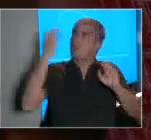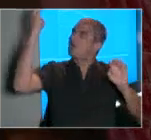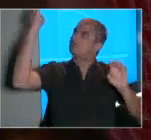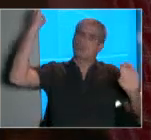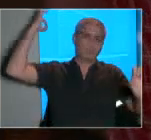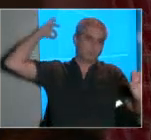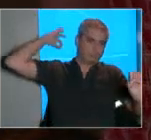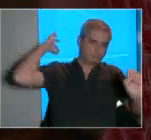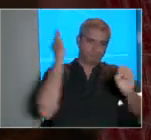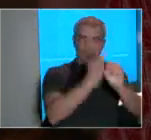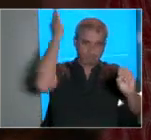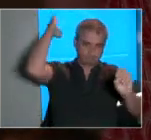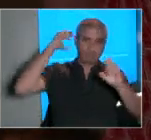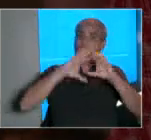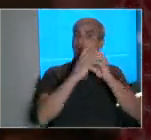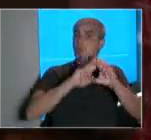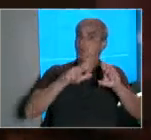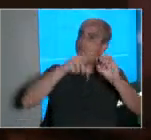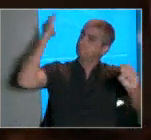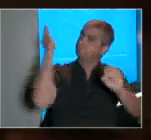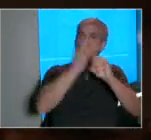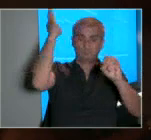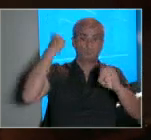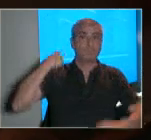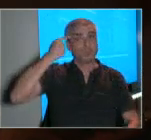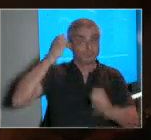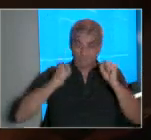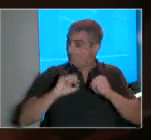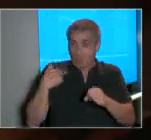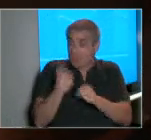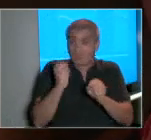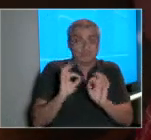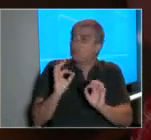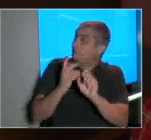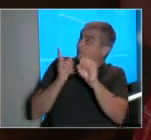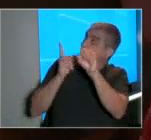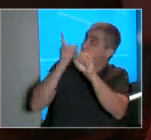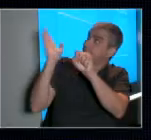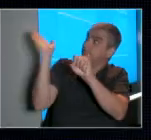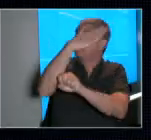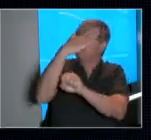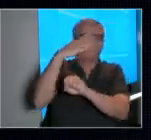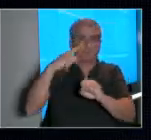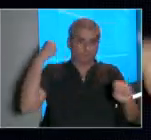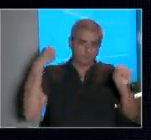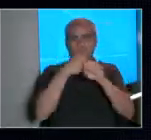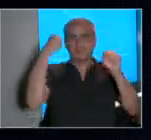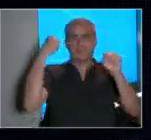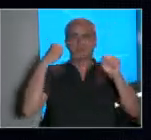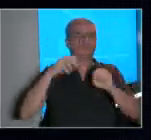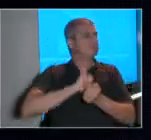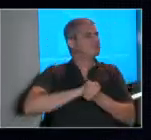אסטרואיד על כדור הארץ. ואנחנו יודעים בוודאות שאם לא נעשה משהו להסיט אותו ממסלולו, אז הוא יתנגש